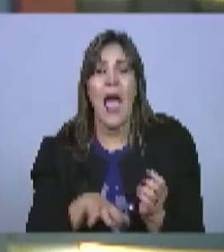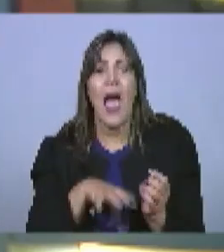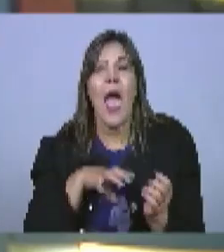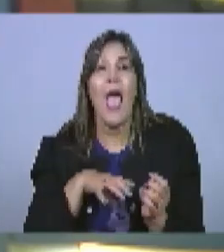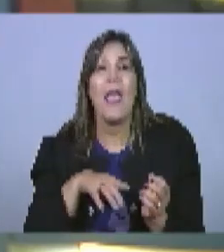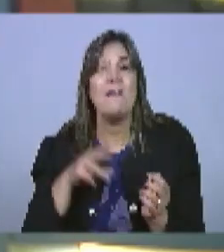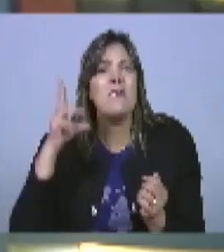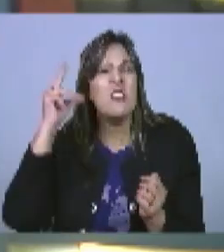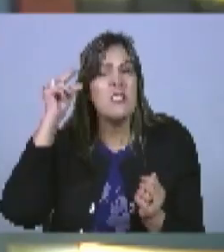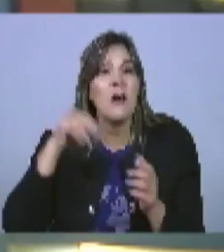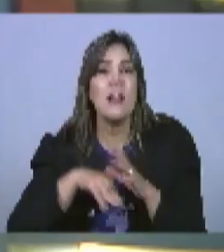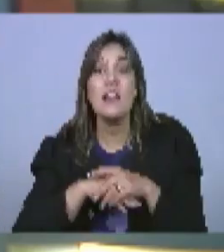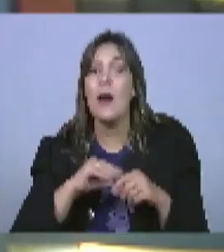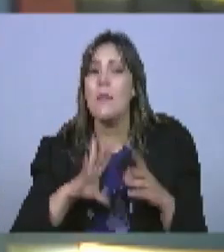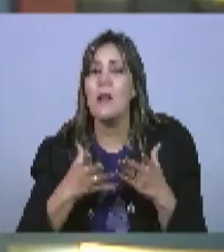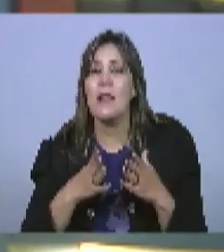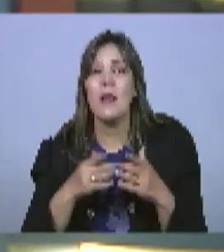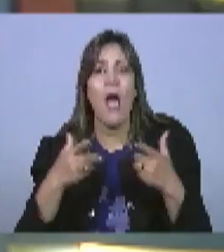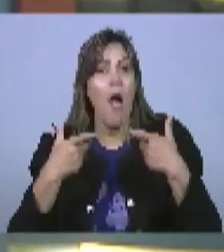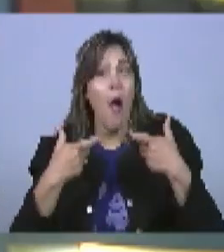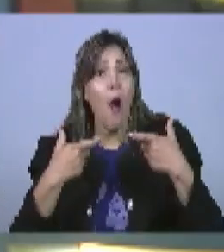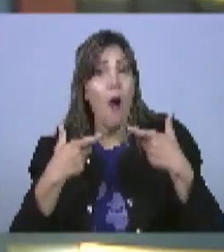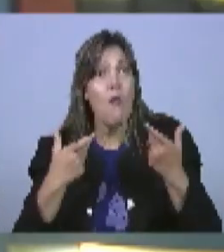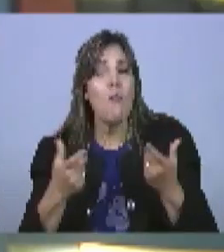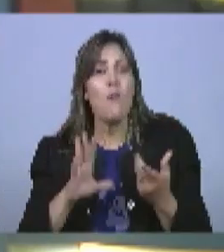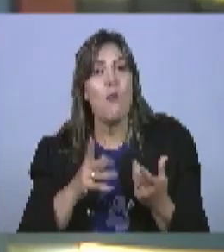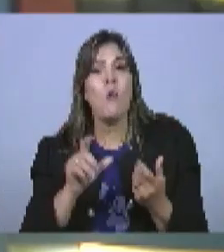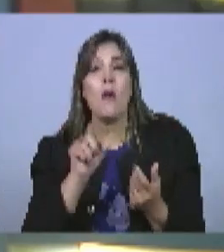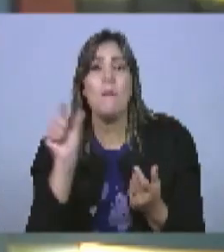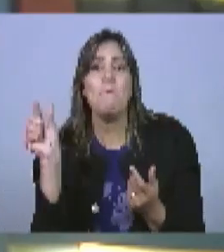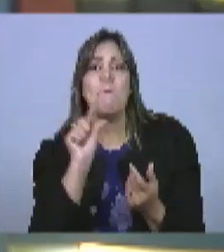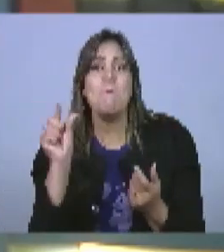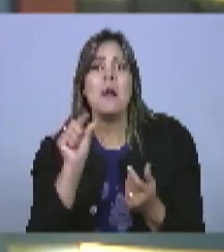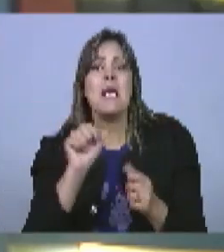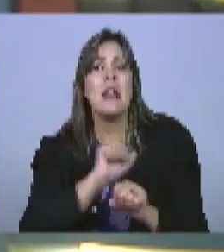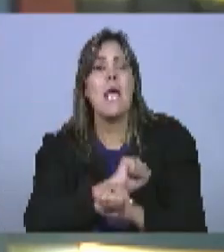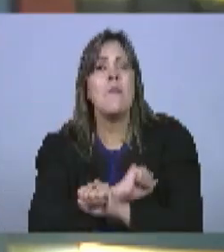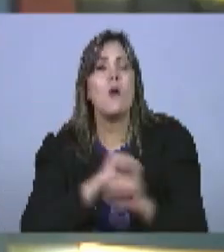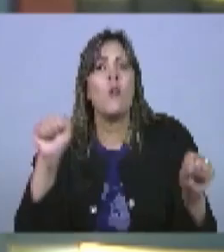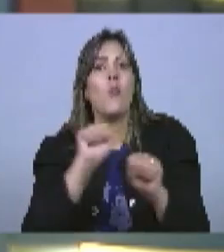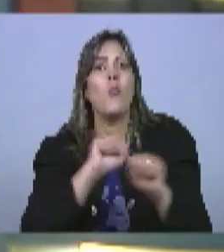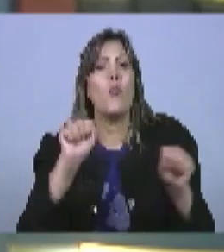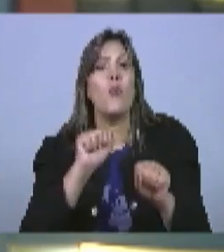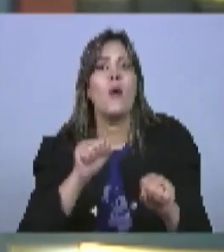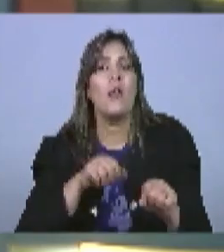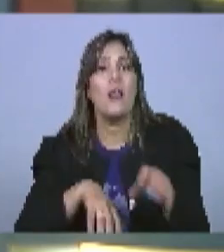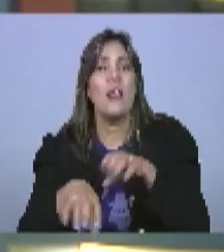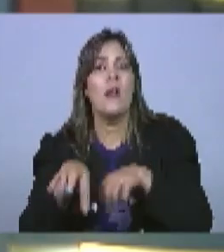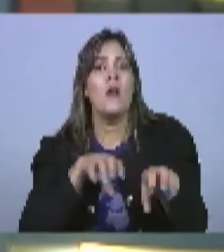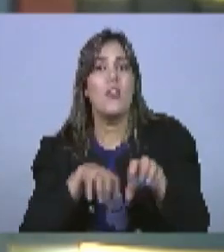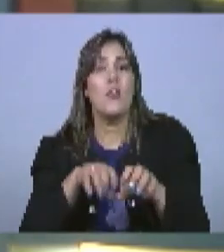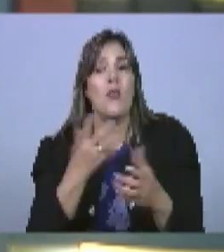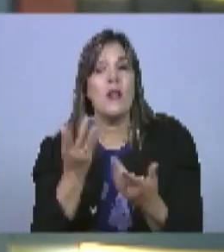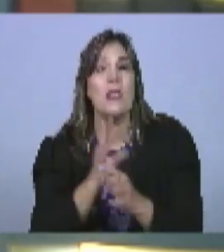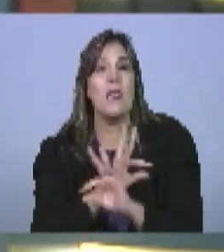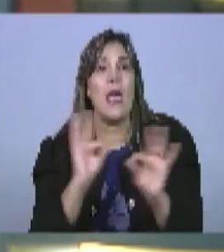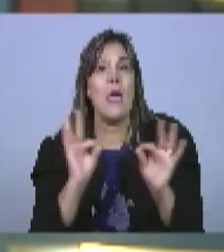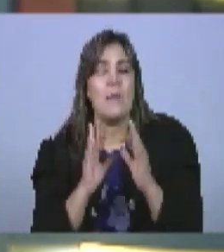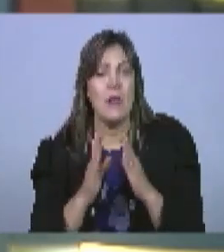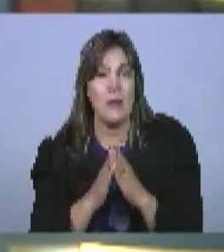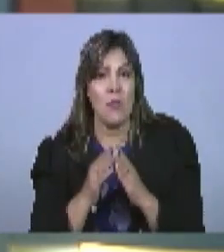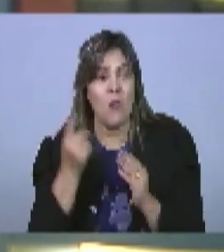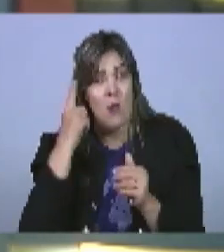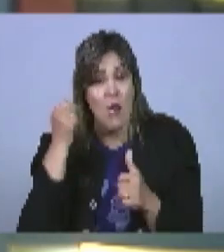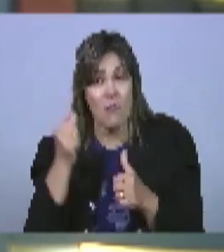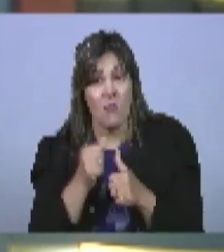اسرائيل ممكن ينجم عنه تدمير البرنامج النووي الايراني بالكامل ونتذكر ان في العمليه الاخيره